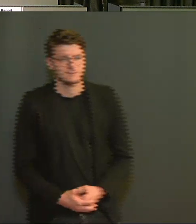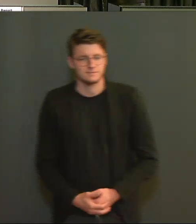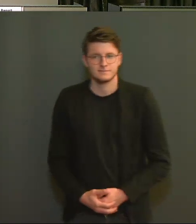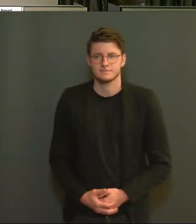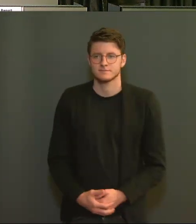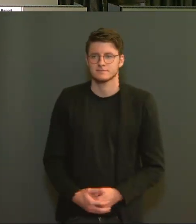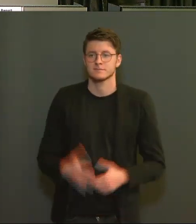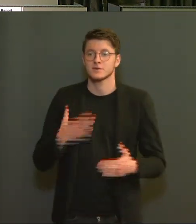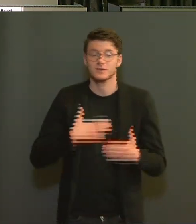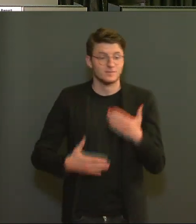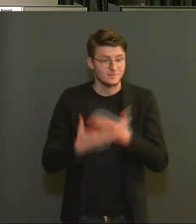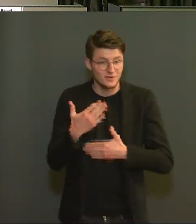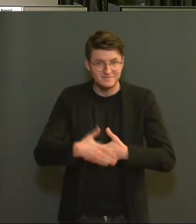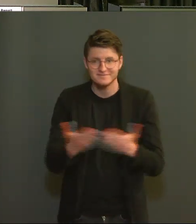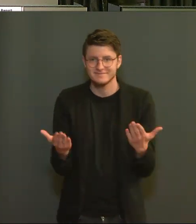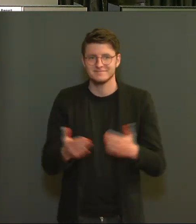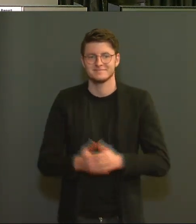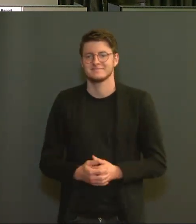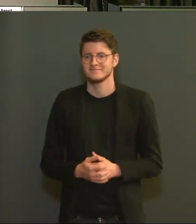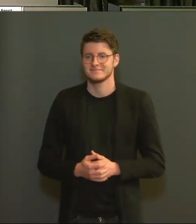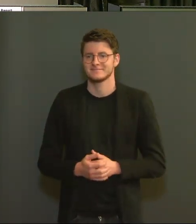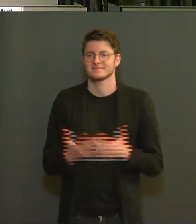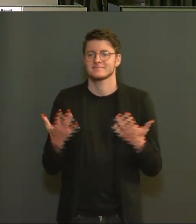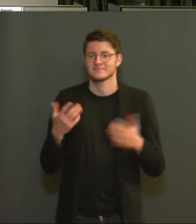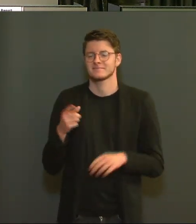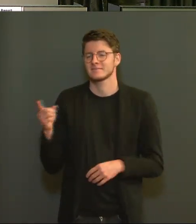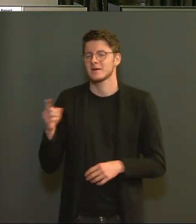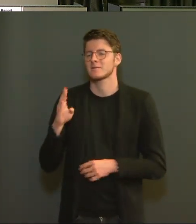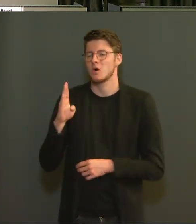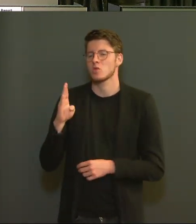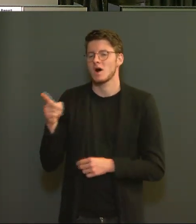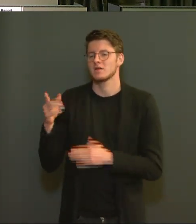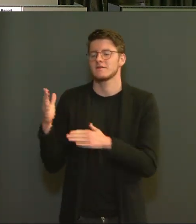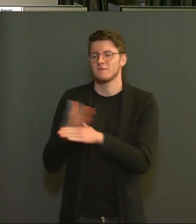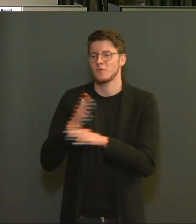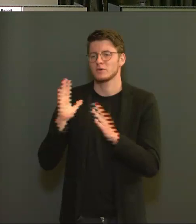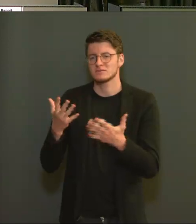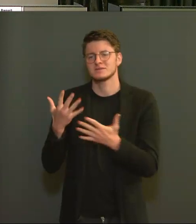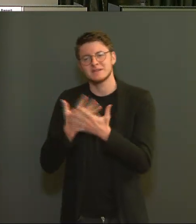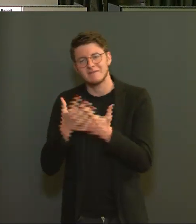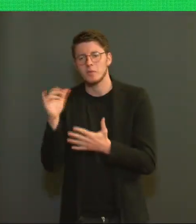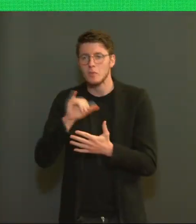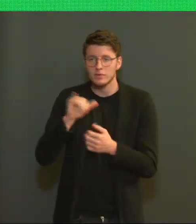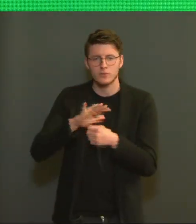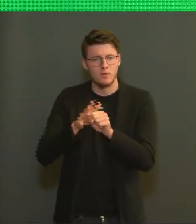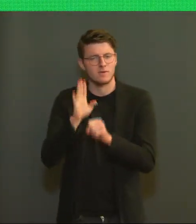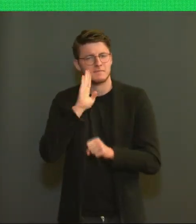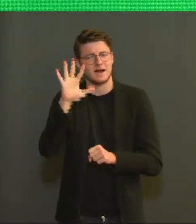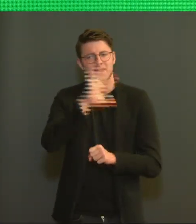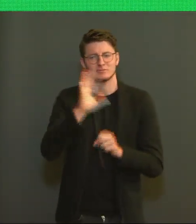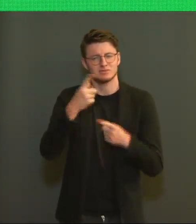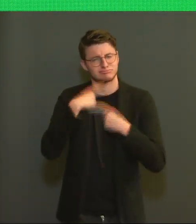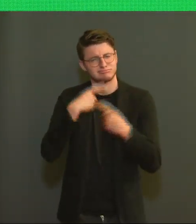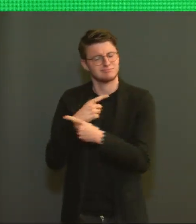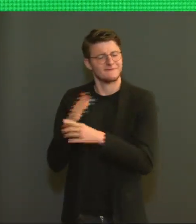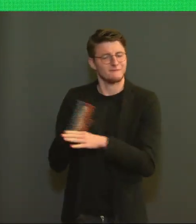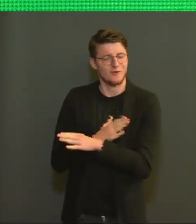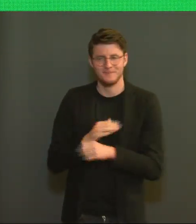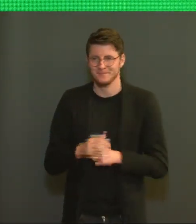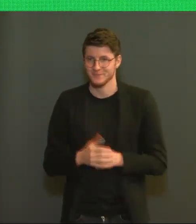Goedemorgen. Baudouin-Katrie a donné un stand de zaken de pandémie dans notre pays. 6. Actuelle informatie